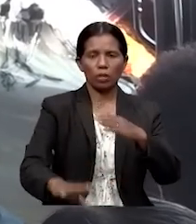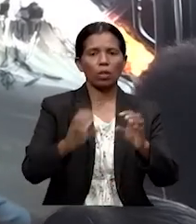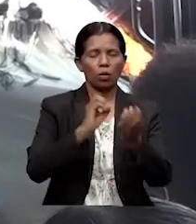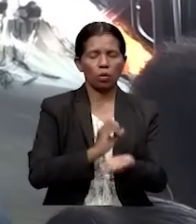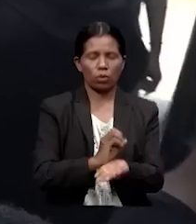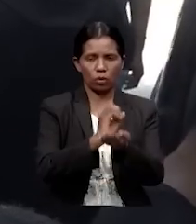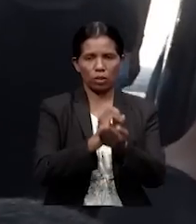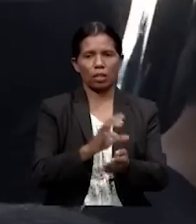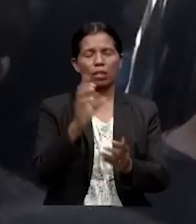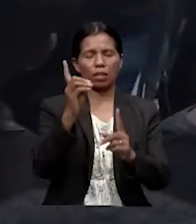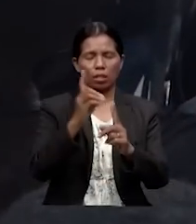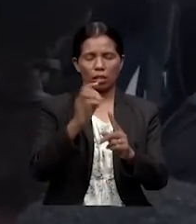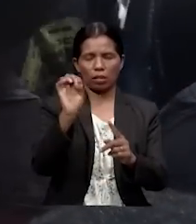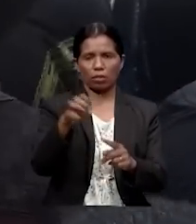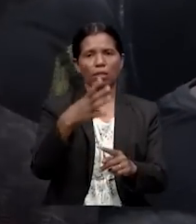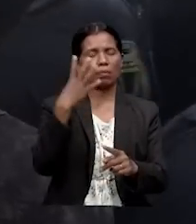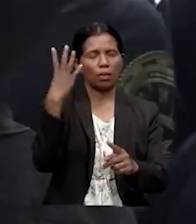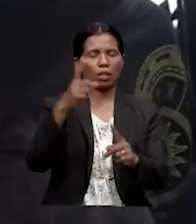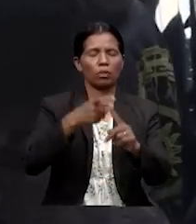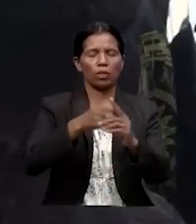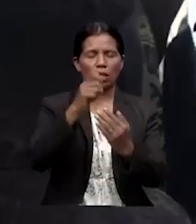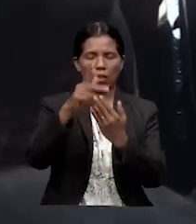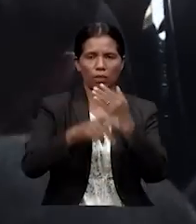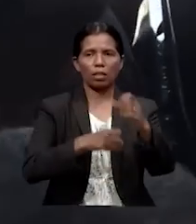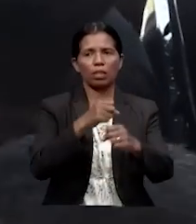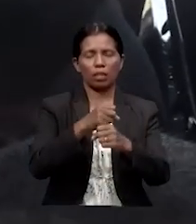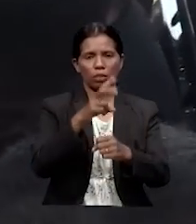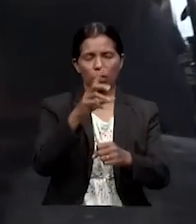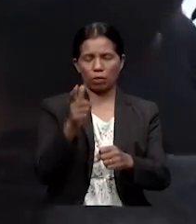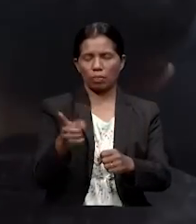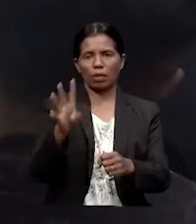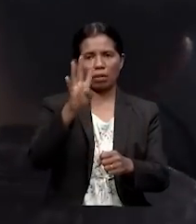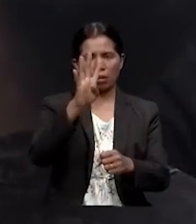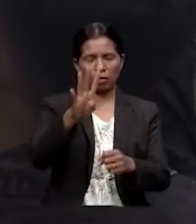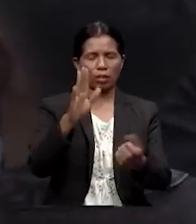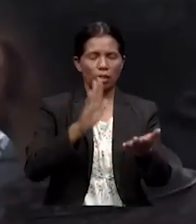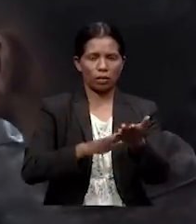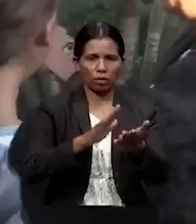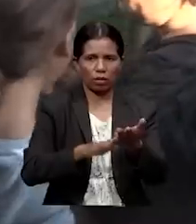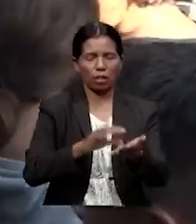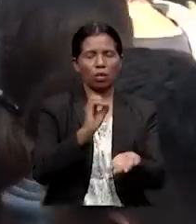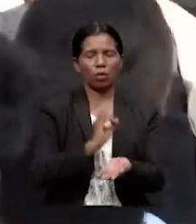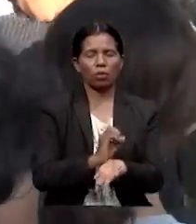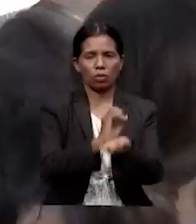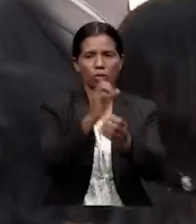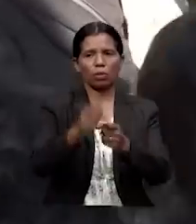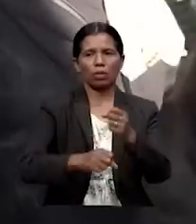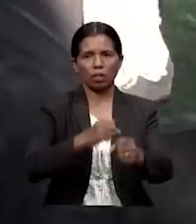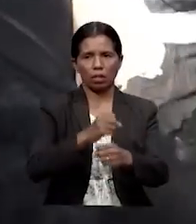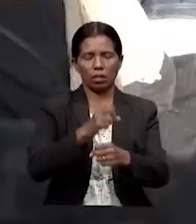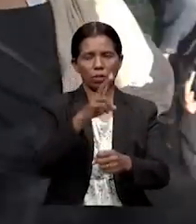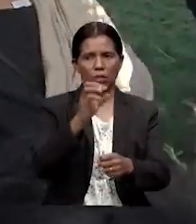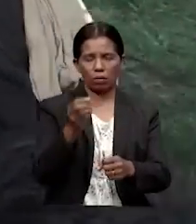i alorong San Lorenzo hat fulang abril tina rihun rua hat remate studi ya sekola kafe awekusi ia tina rihun rua